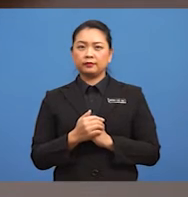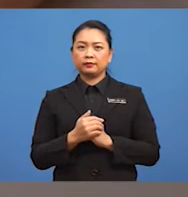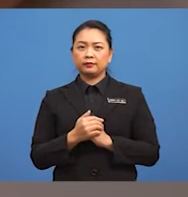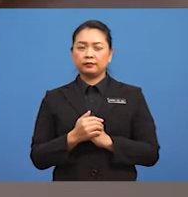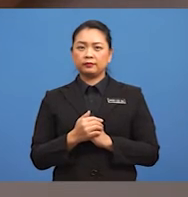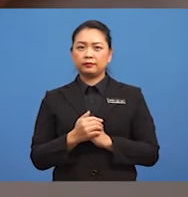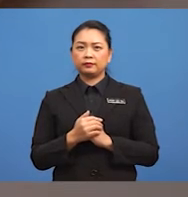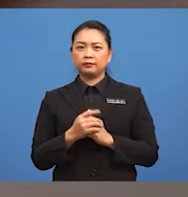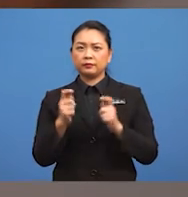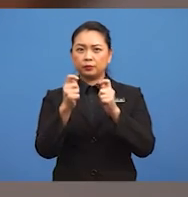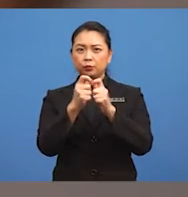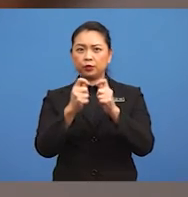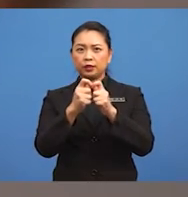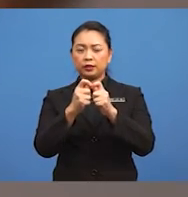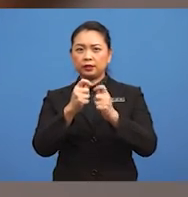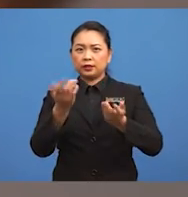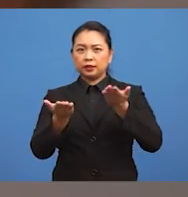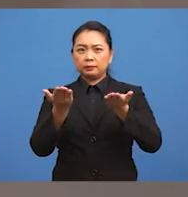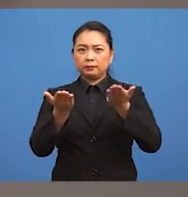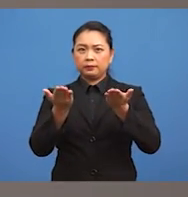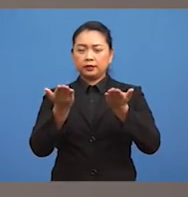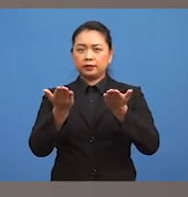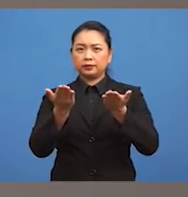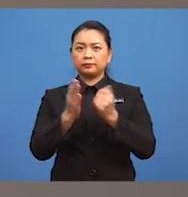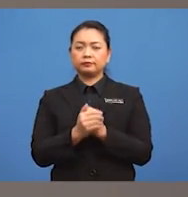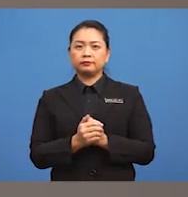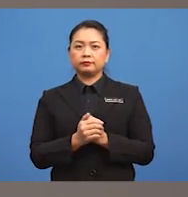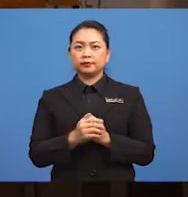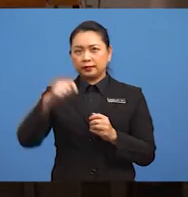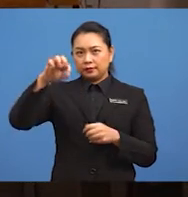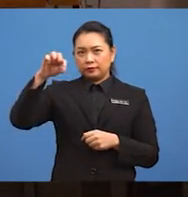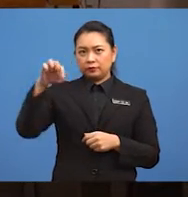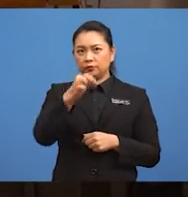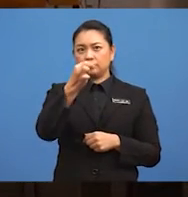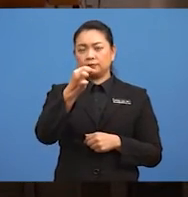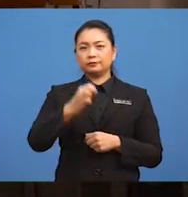Temukan tanda imbang, kemudian penitikan.